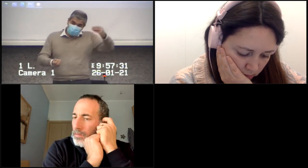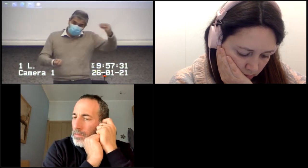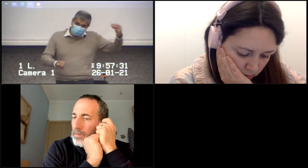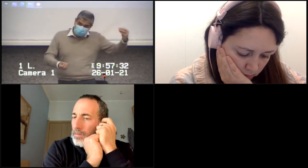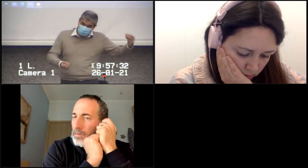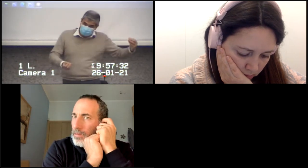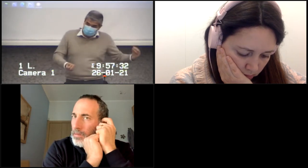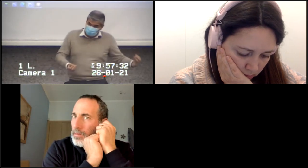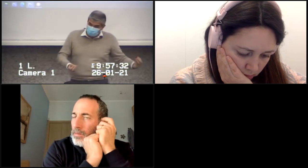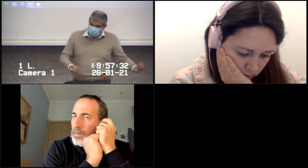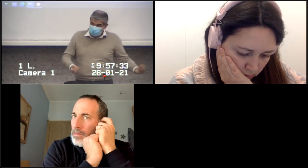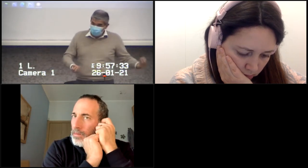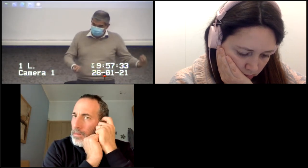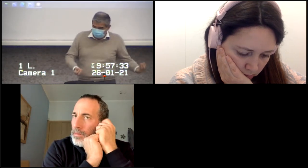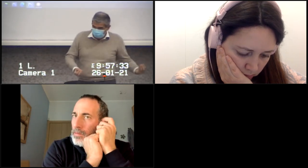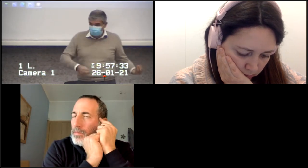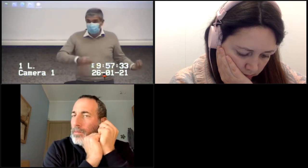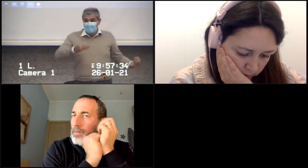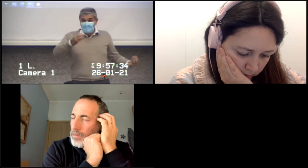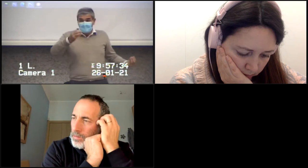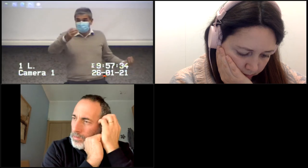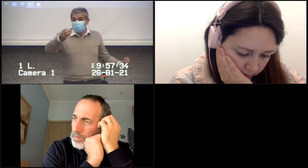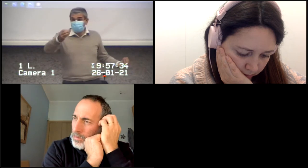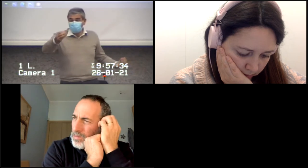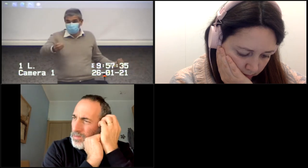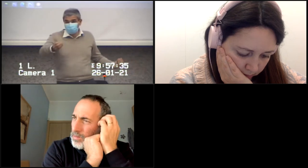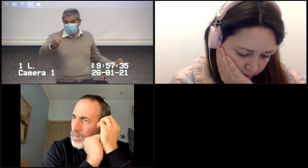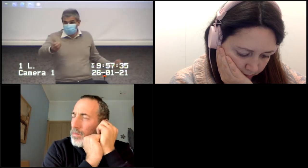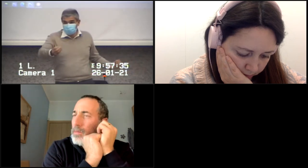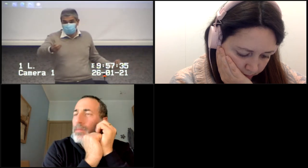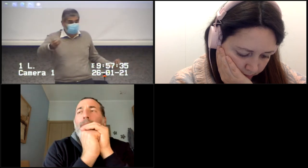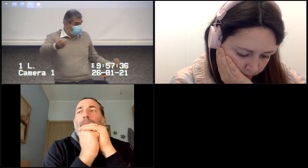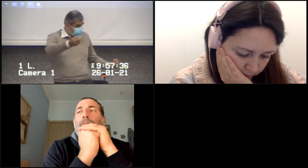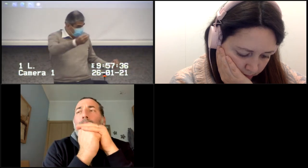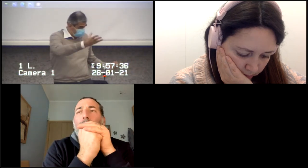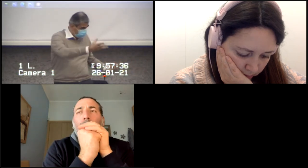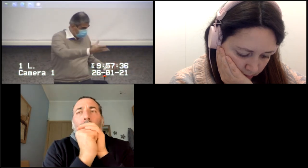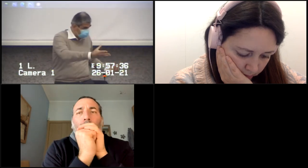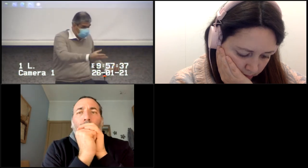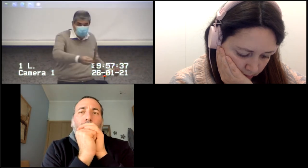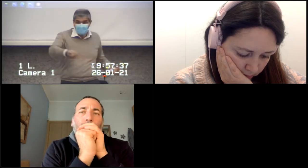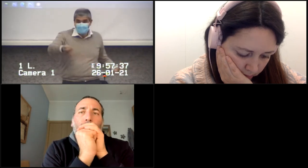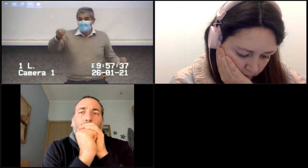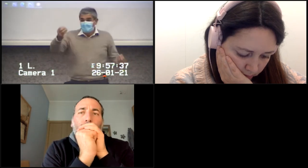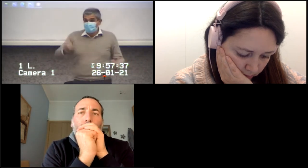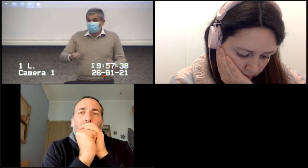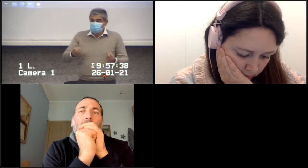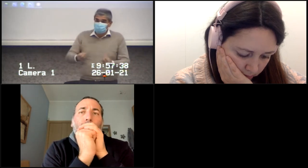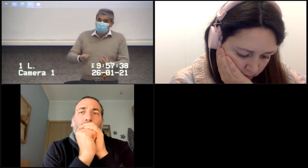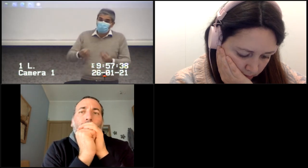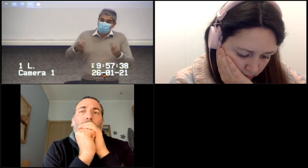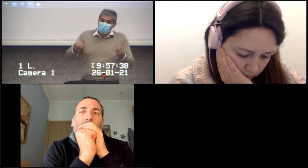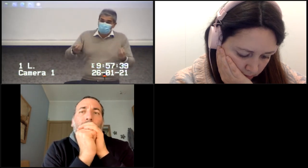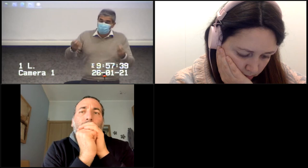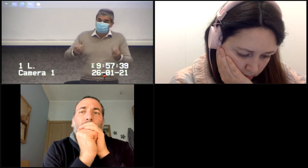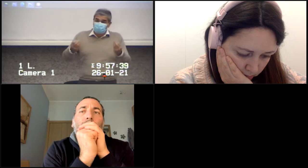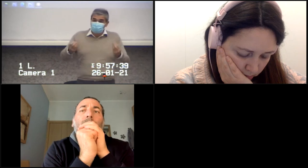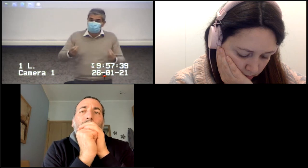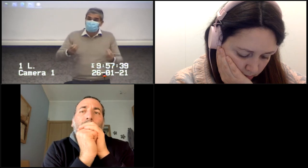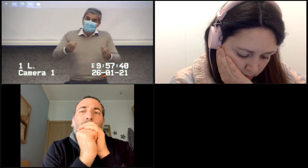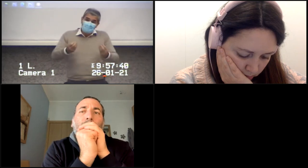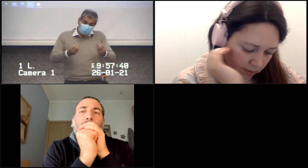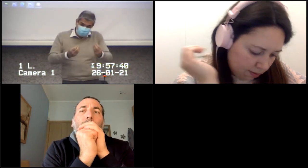sia l'attuale proprietario nuovo Multimedica, sia il fondo che detiene l'ex Alstom, hanno tutte e due una